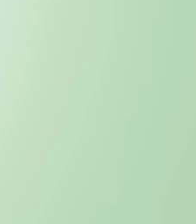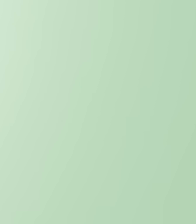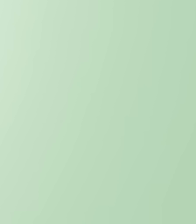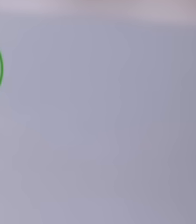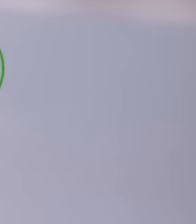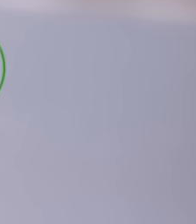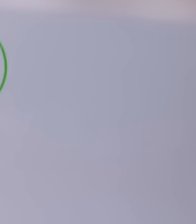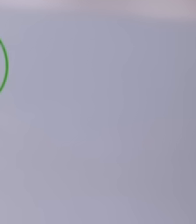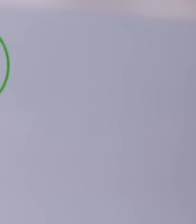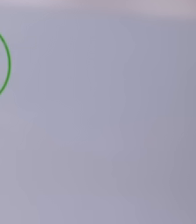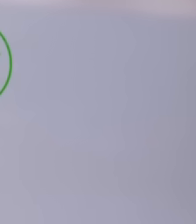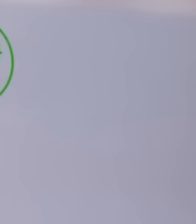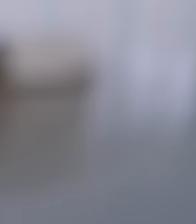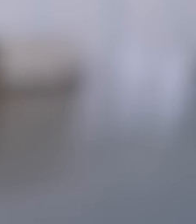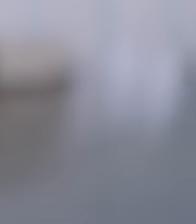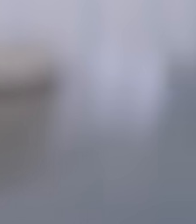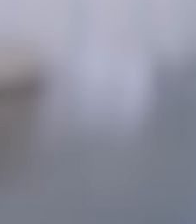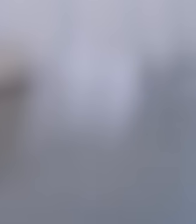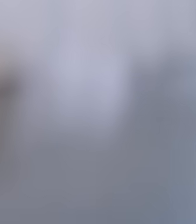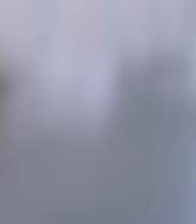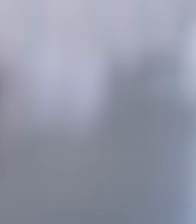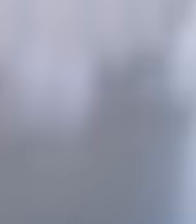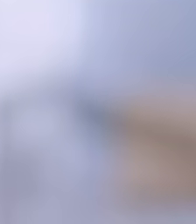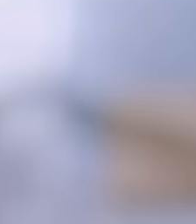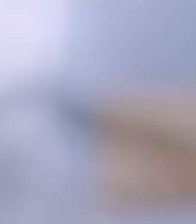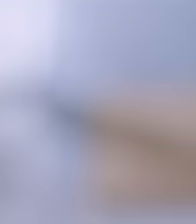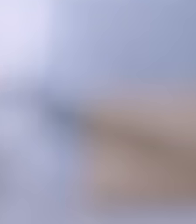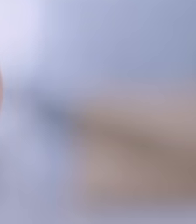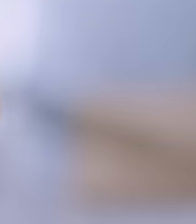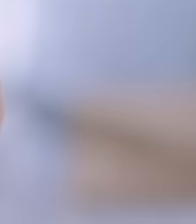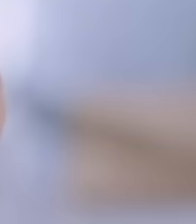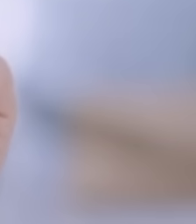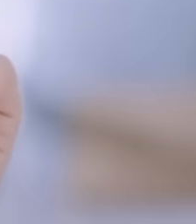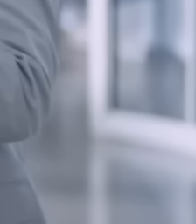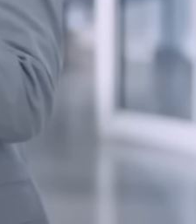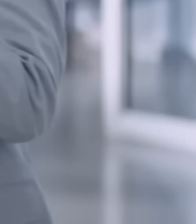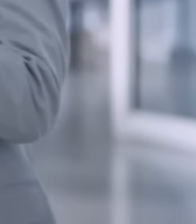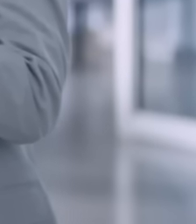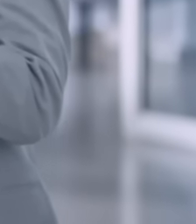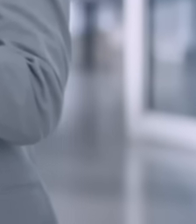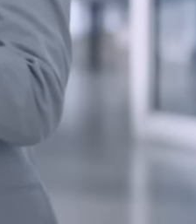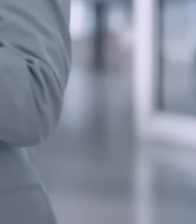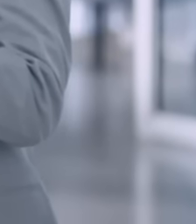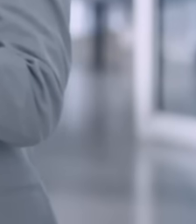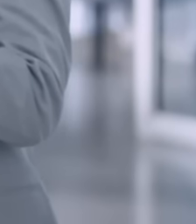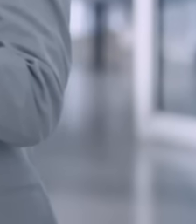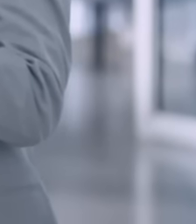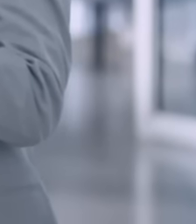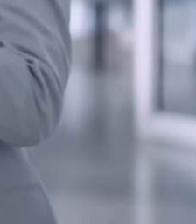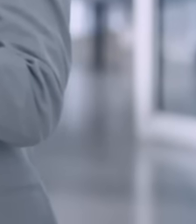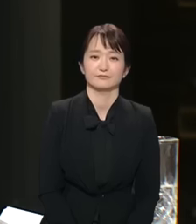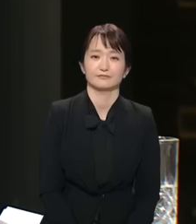속부터 건강하게. 인사돌 플러스. 잇몸 속부터 단단하게. 인사돌로 플러스 하세요. 인사돌 플러스.